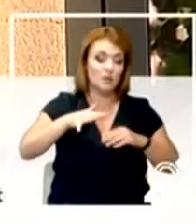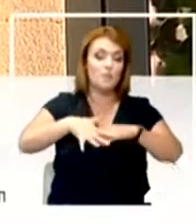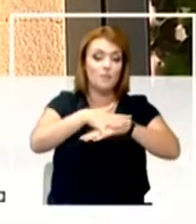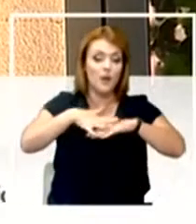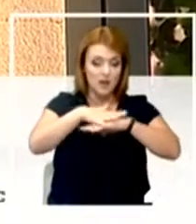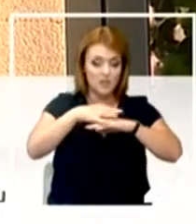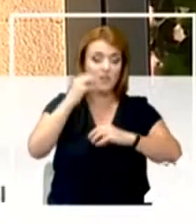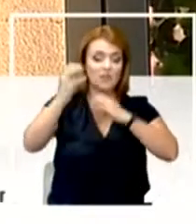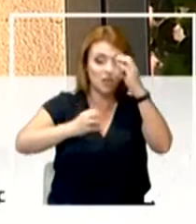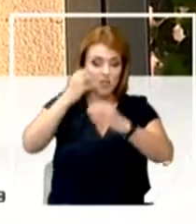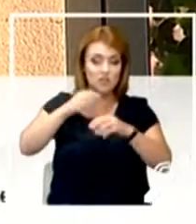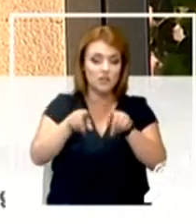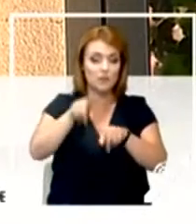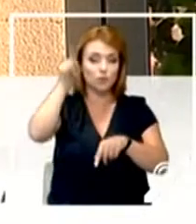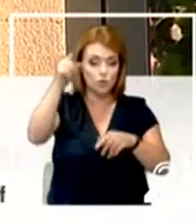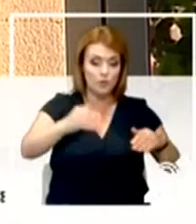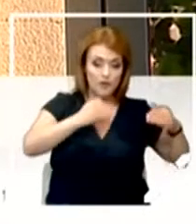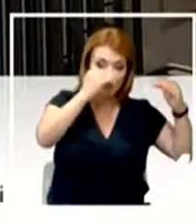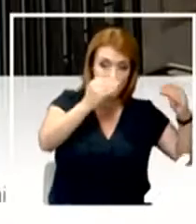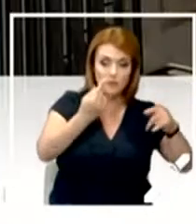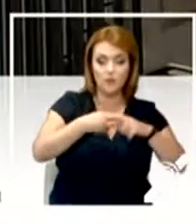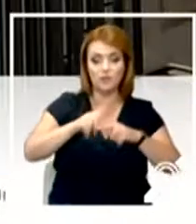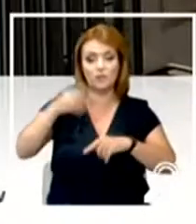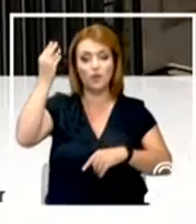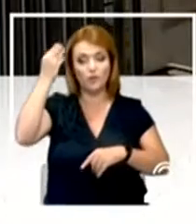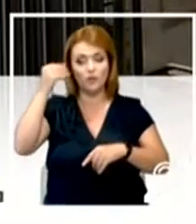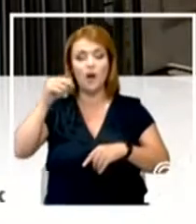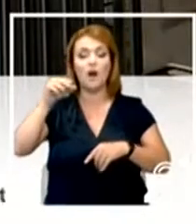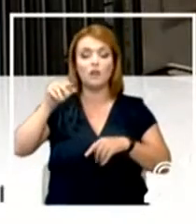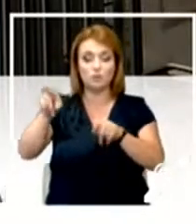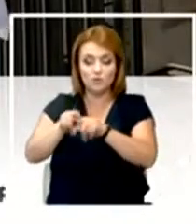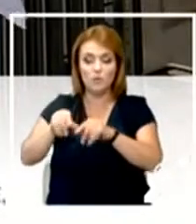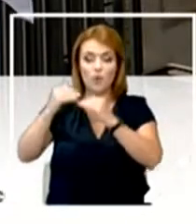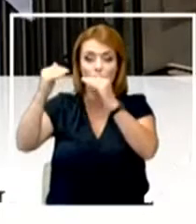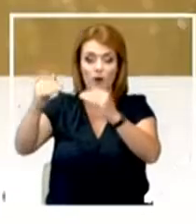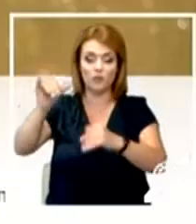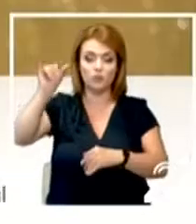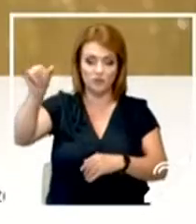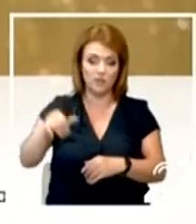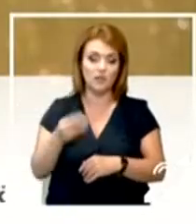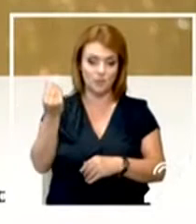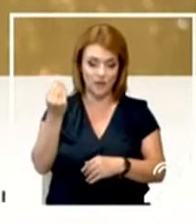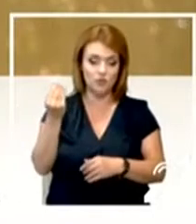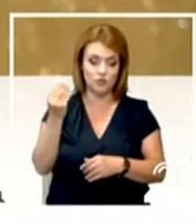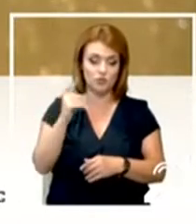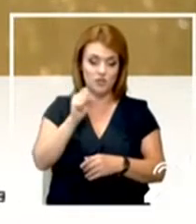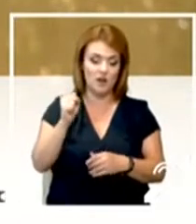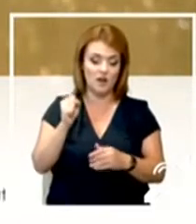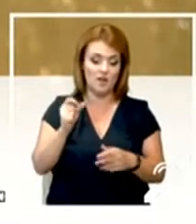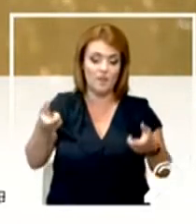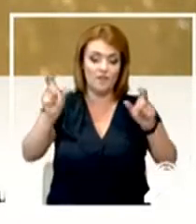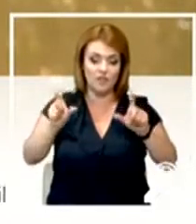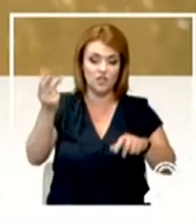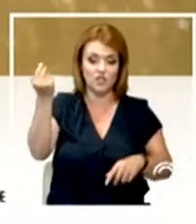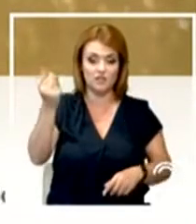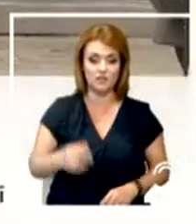petrol la bursele internaționale. În Republica Moldova, carburanții au început să se scumpească de săptămâna trecută, după ce timp